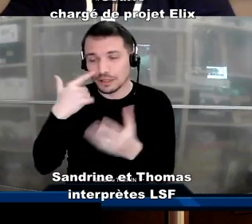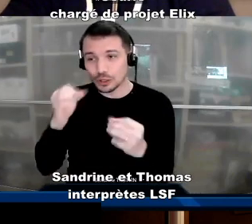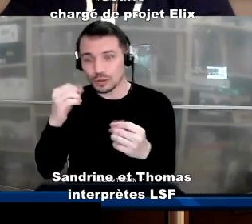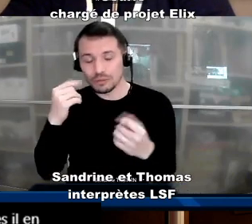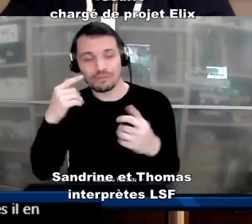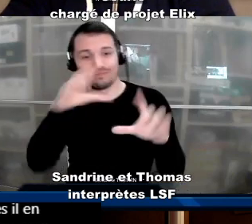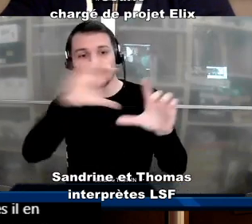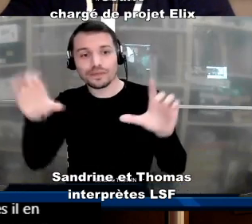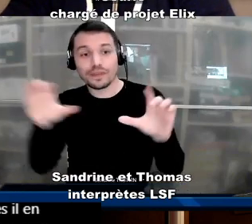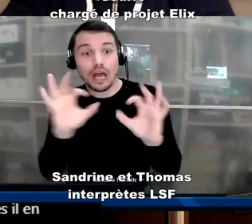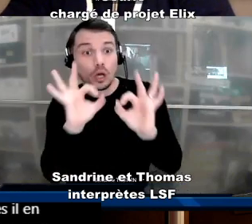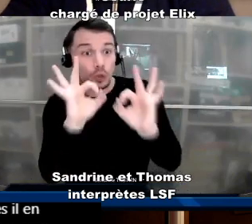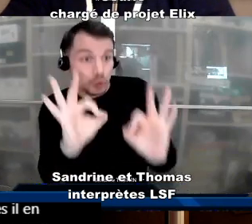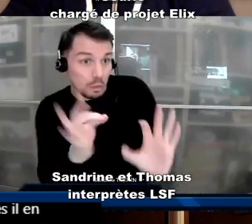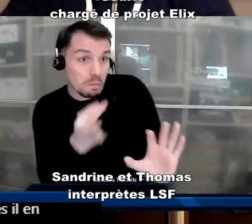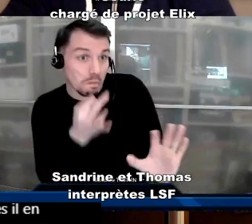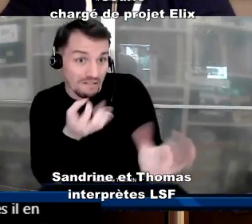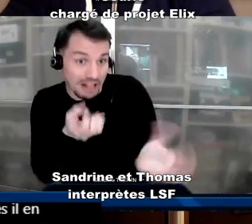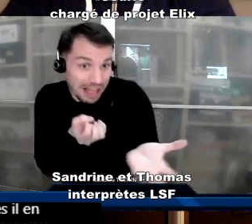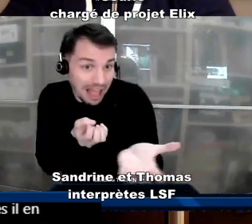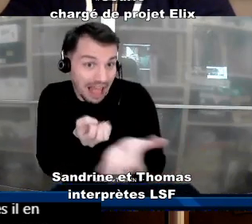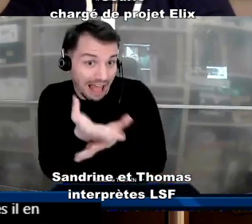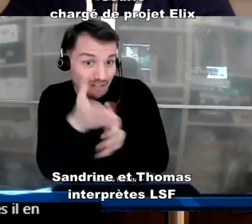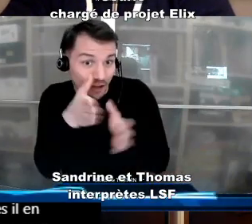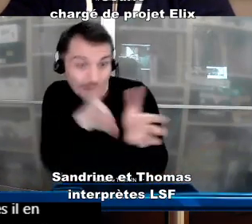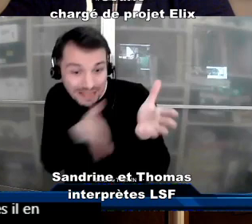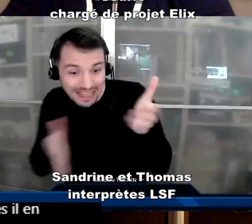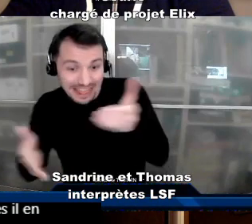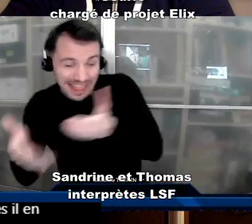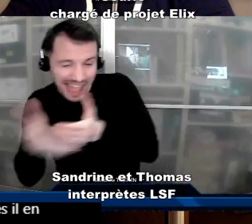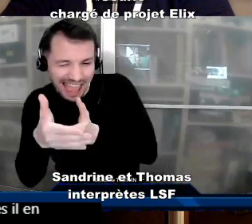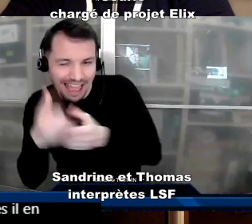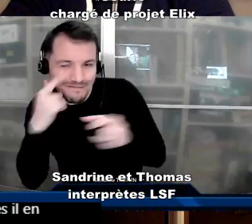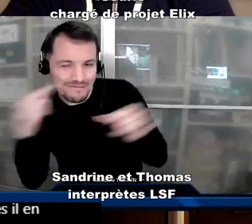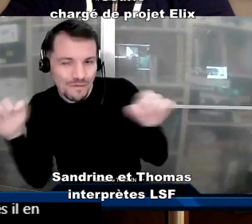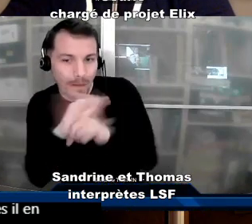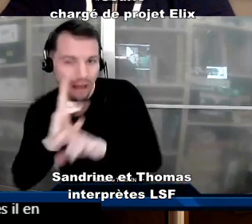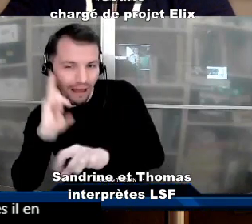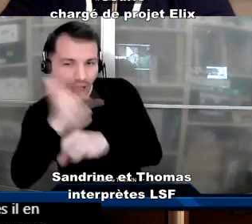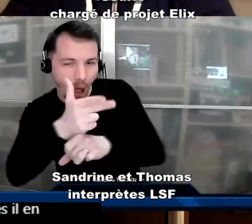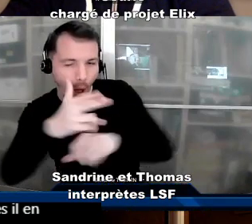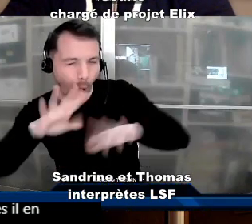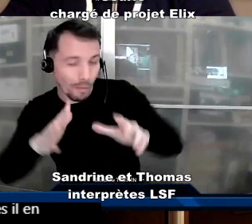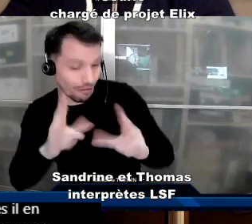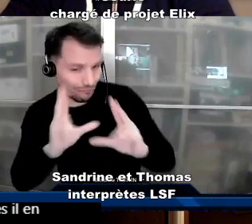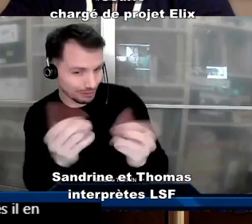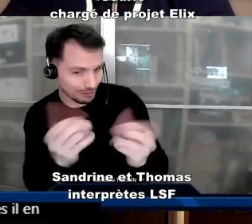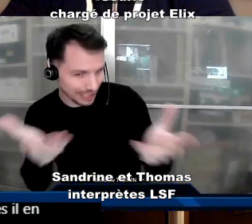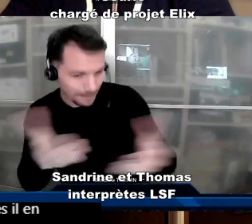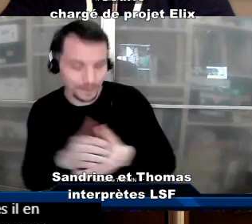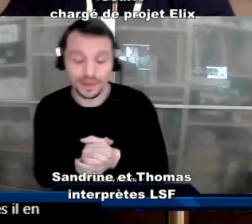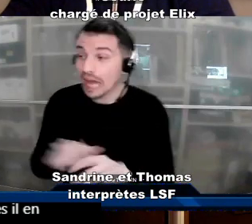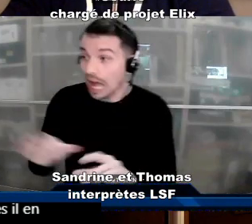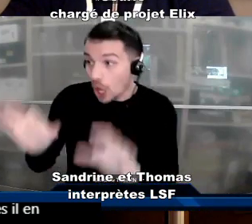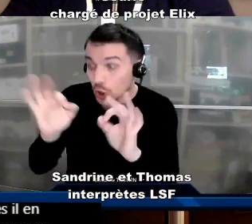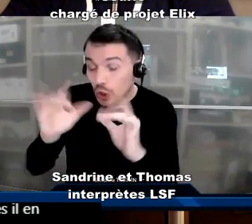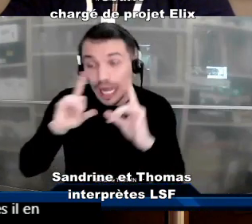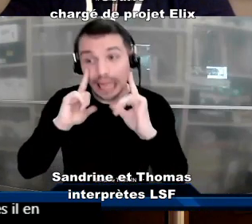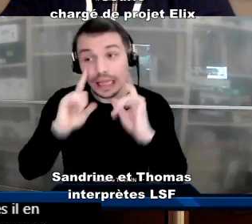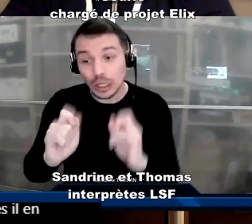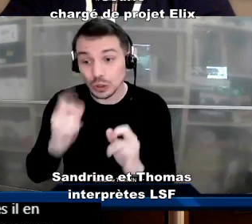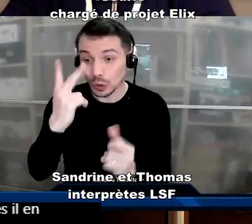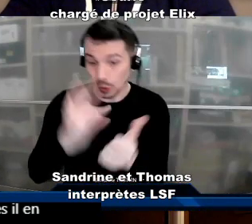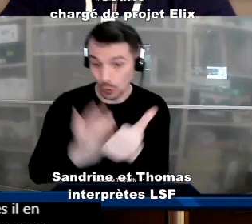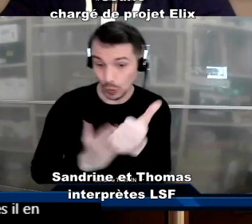peut-être faire un petit point sur comment ça se passe, les tournages et les récoltes chez nous. En fait, il y a vraiment deux choses très différentes. Il y a les